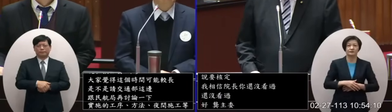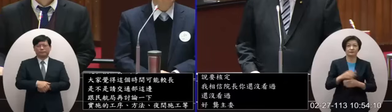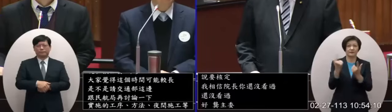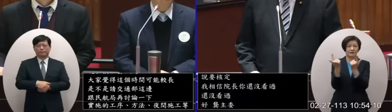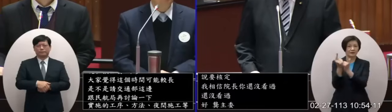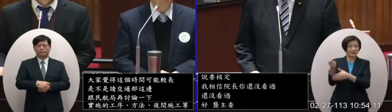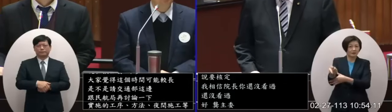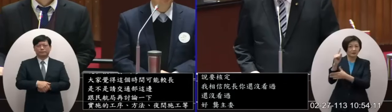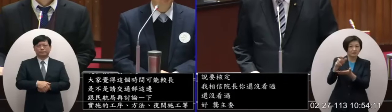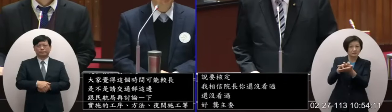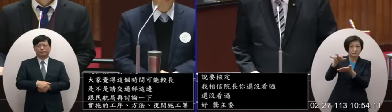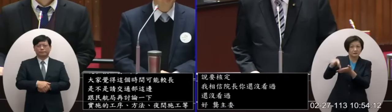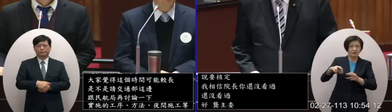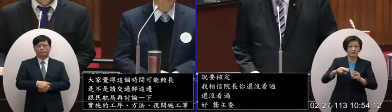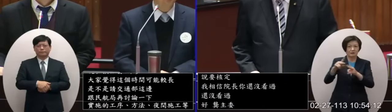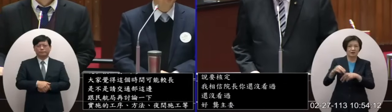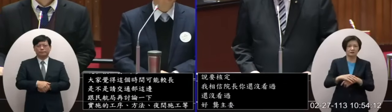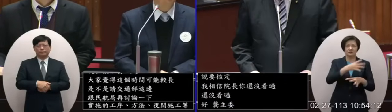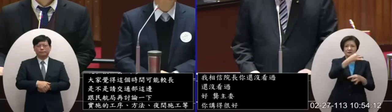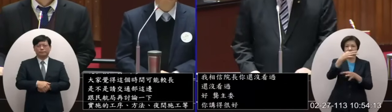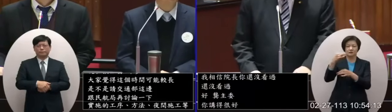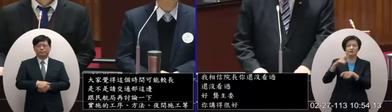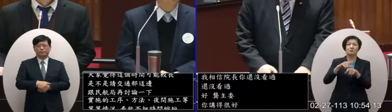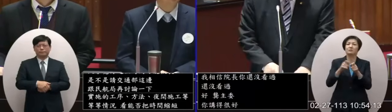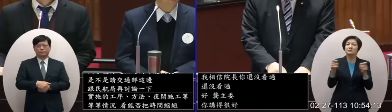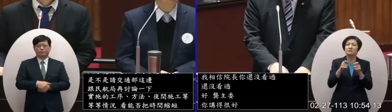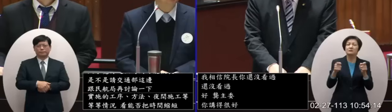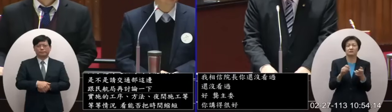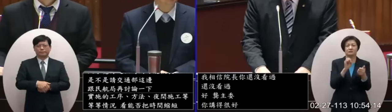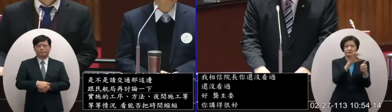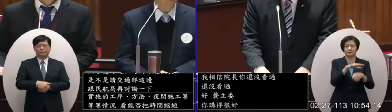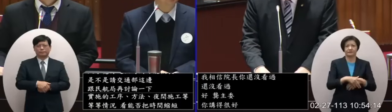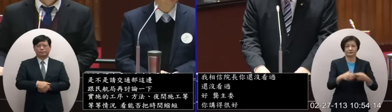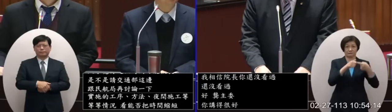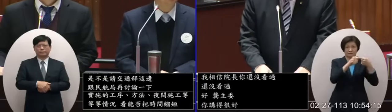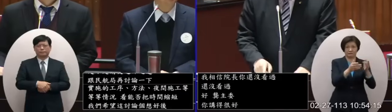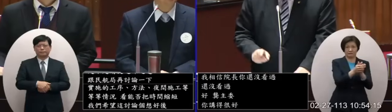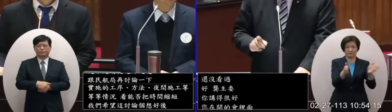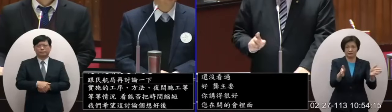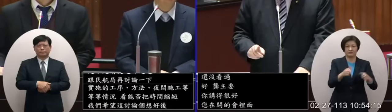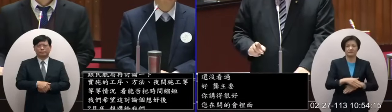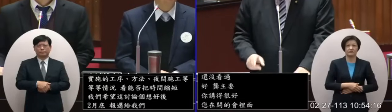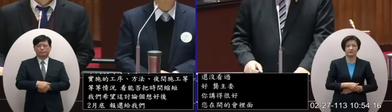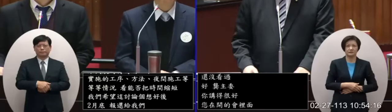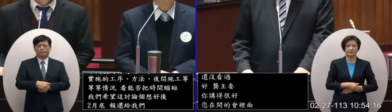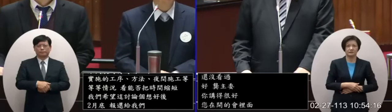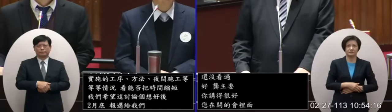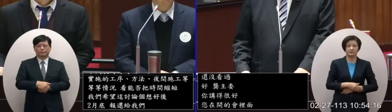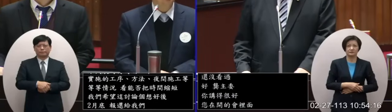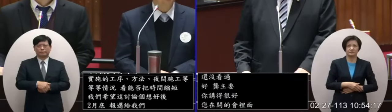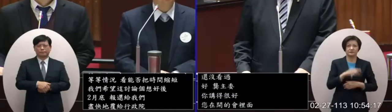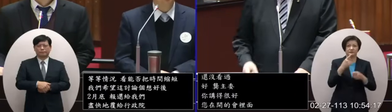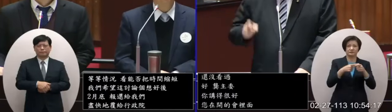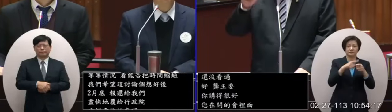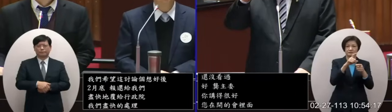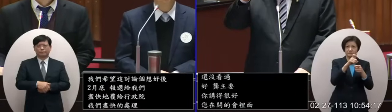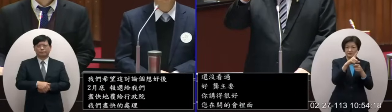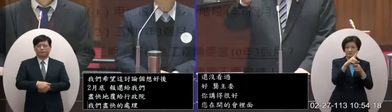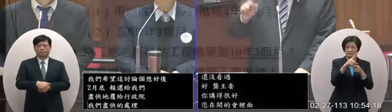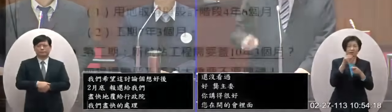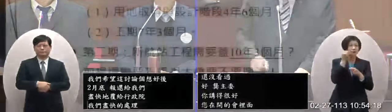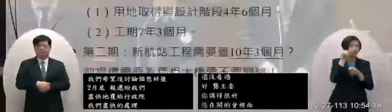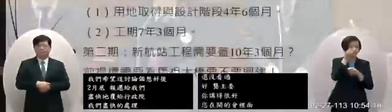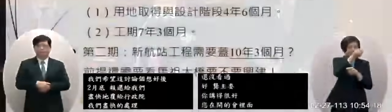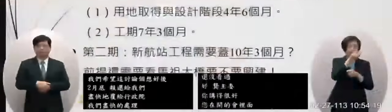建时程要多远，我告诉你哈，第一期要11年9个月，第一